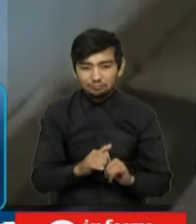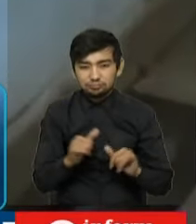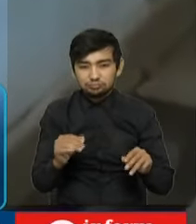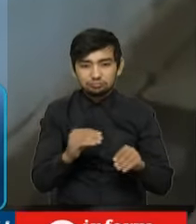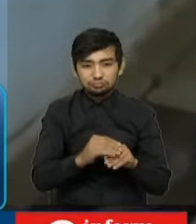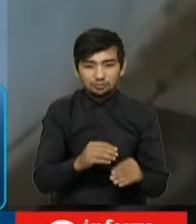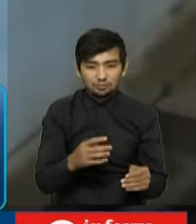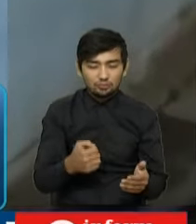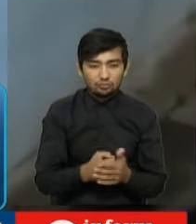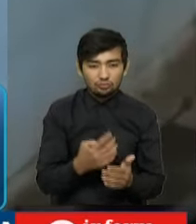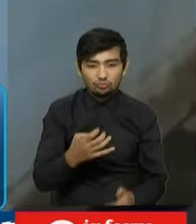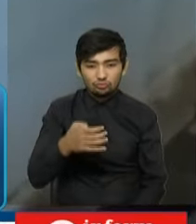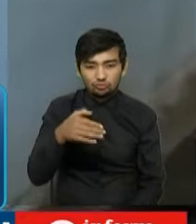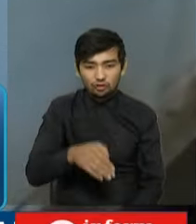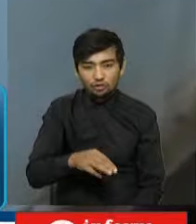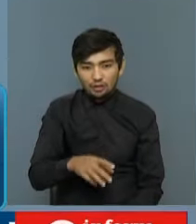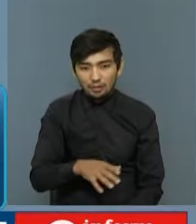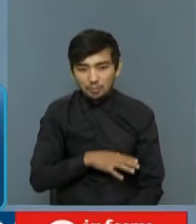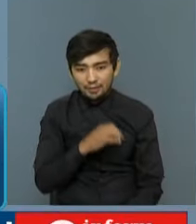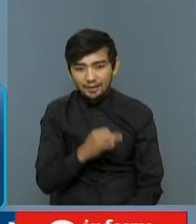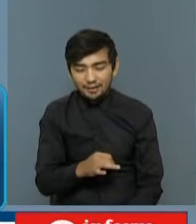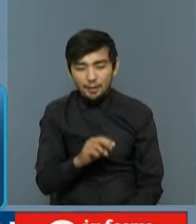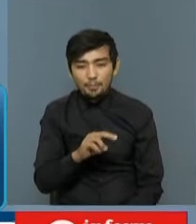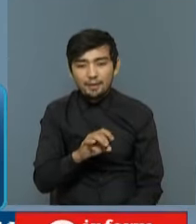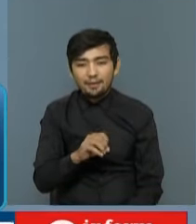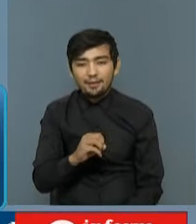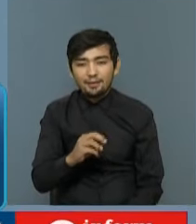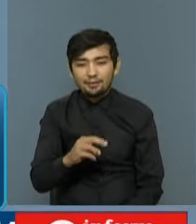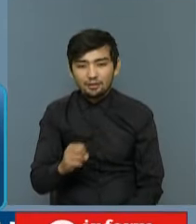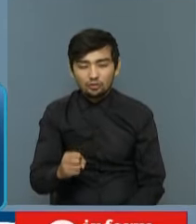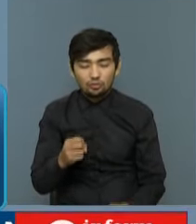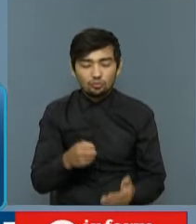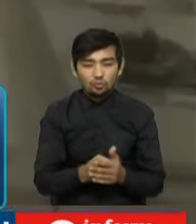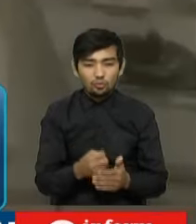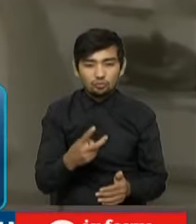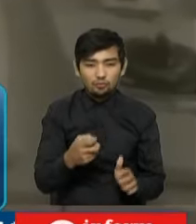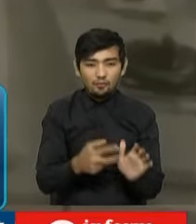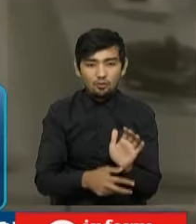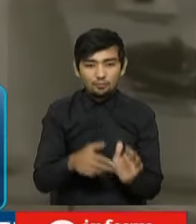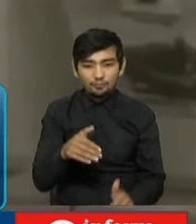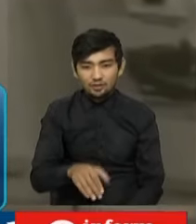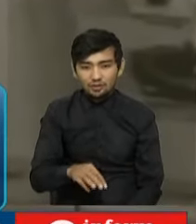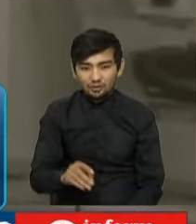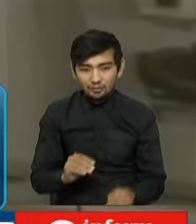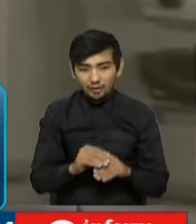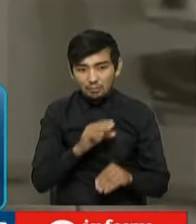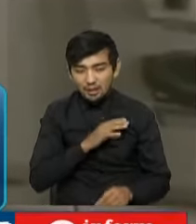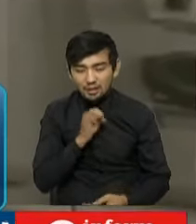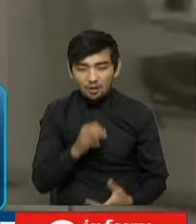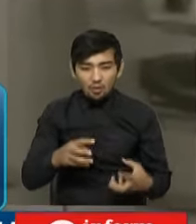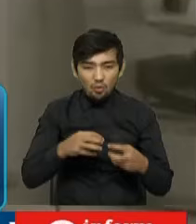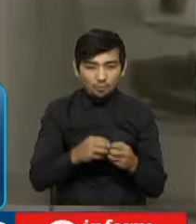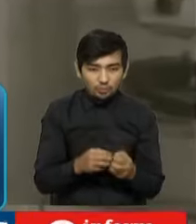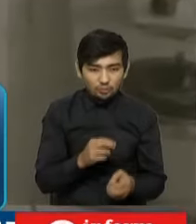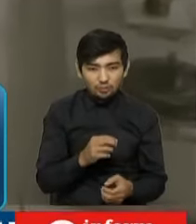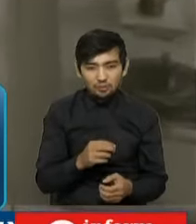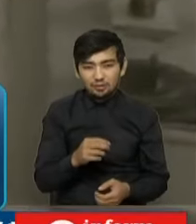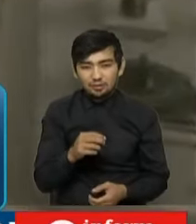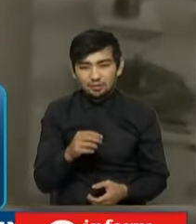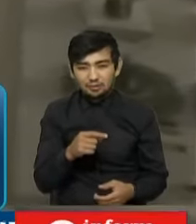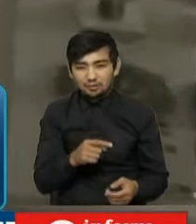до 400 тысяч тенге, а в секторе передачи – до 280 тысяч. Но, судя по статистике, общую картину – это